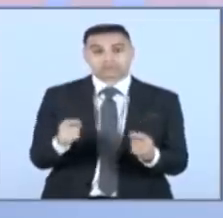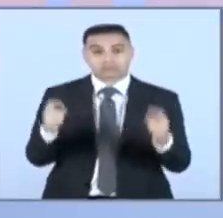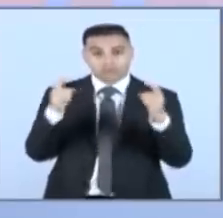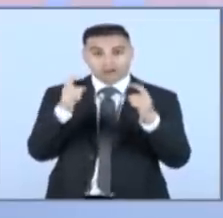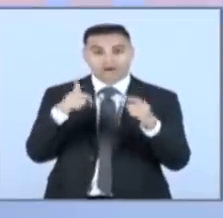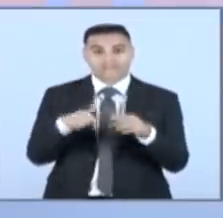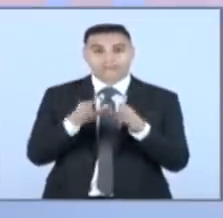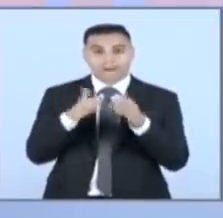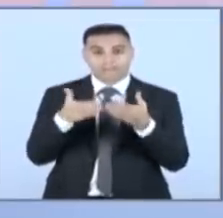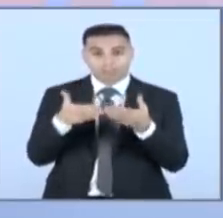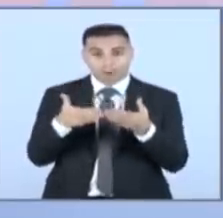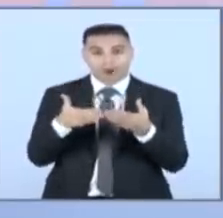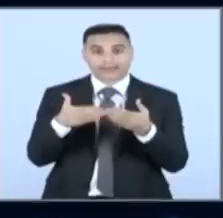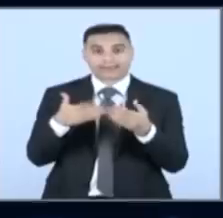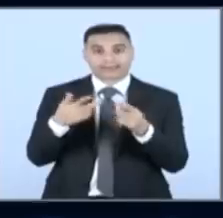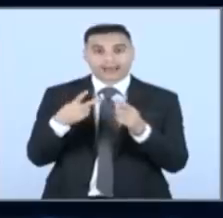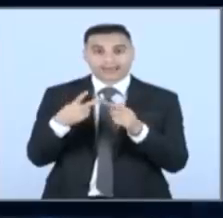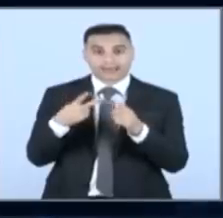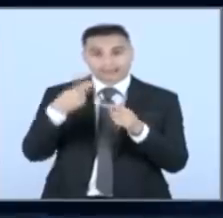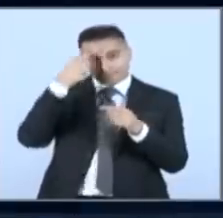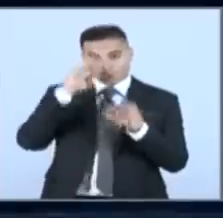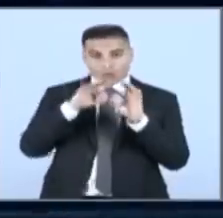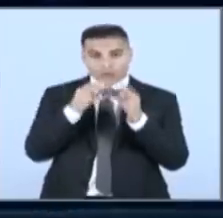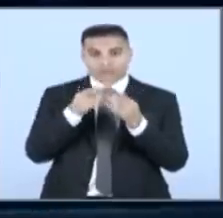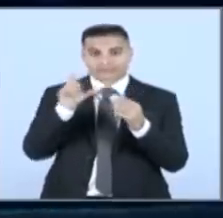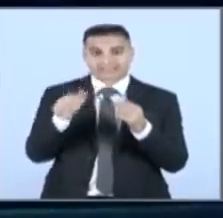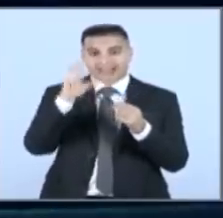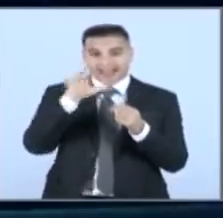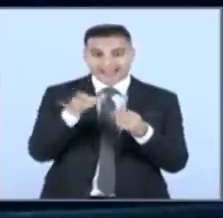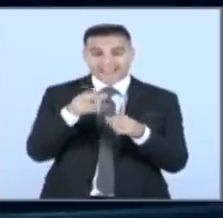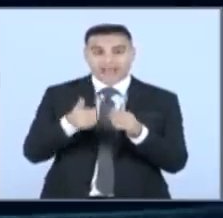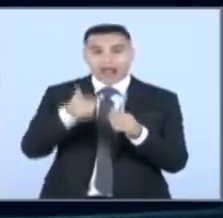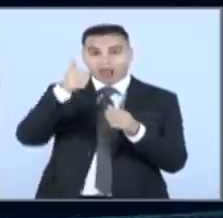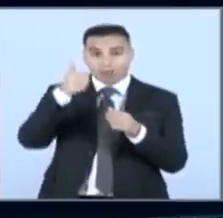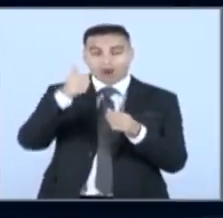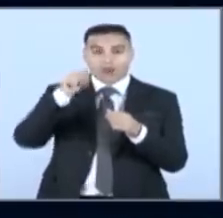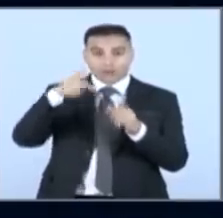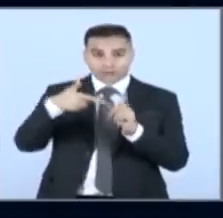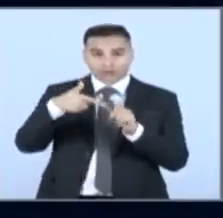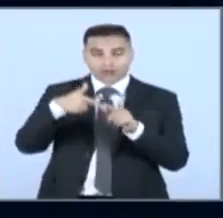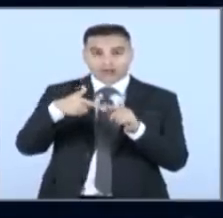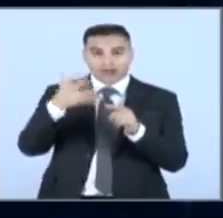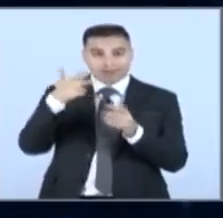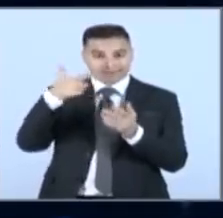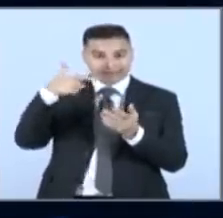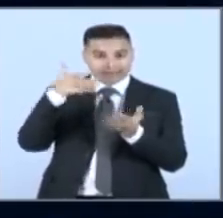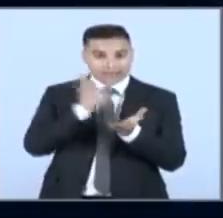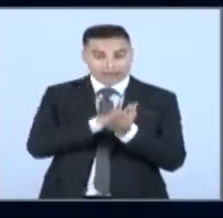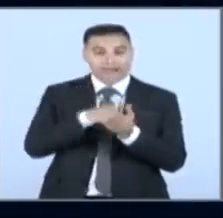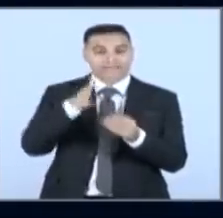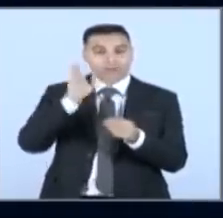عندنا مباراة في المجموعة الثانية، واللي بتضم عيلة نيازي في صدارة المجموعة بست نقاط